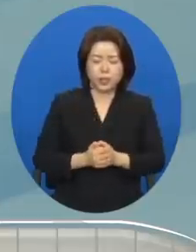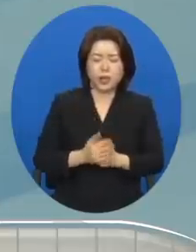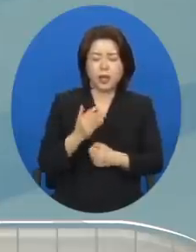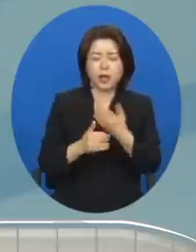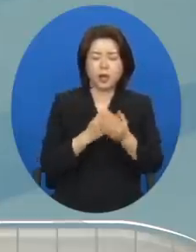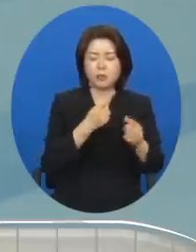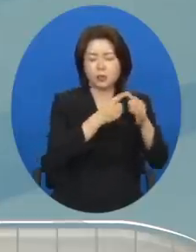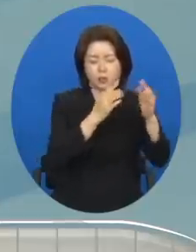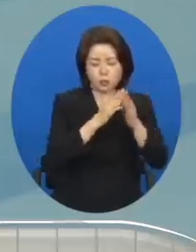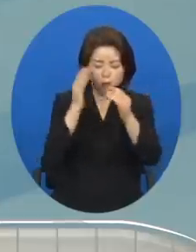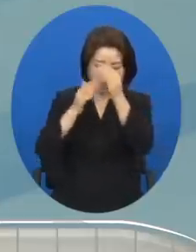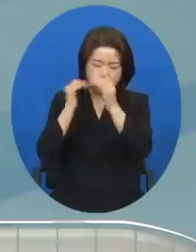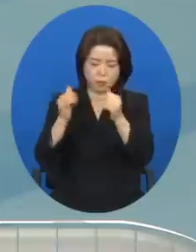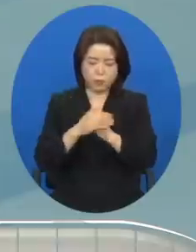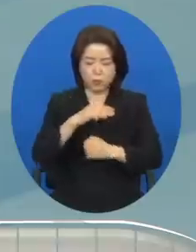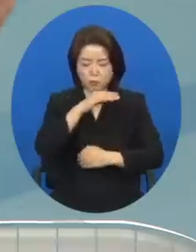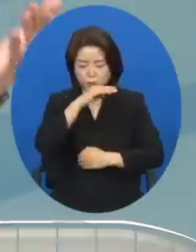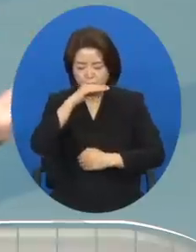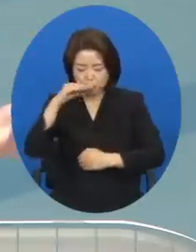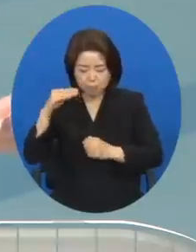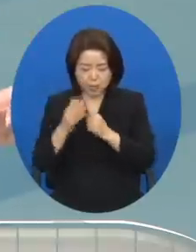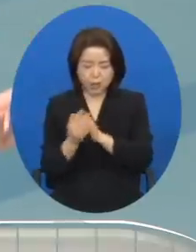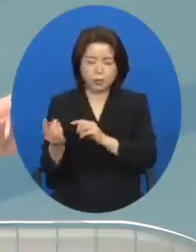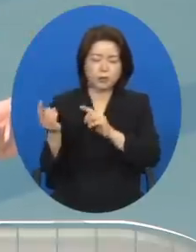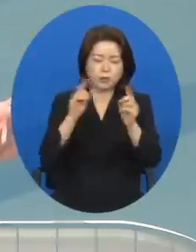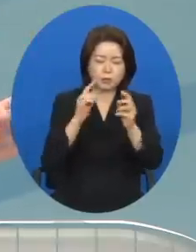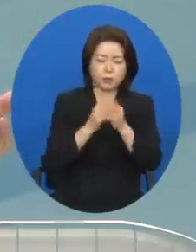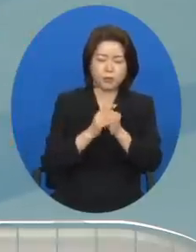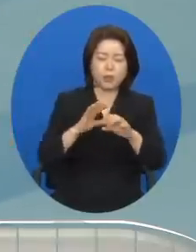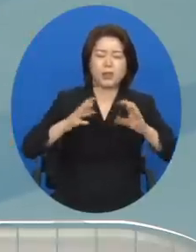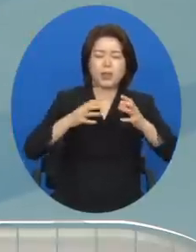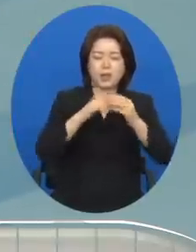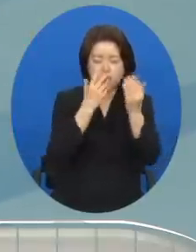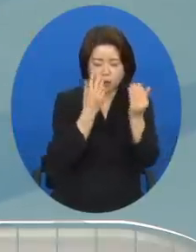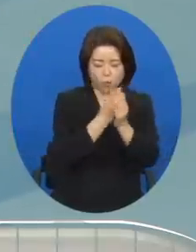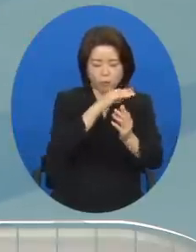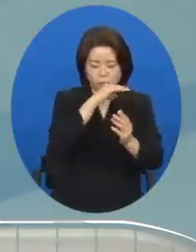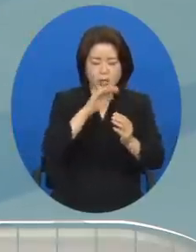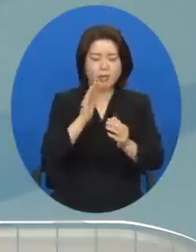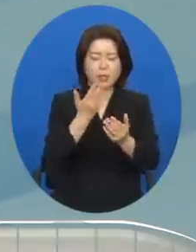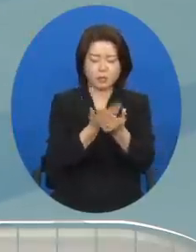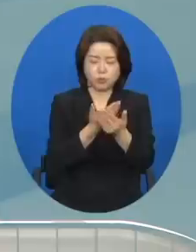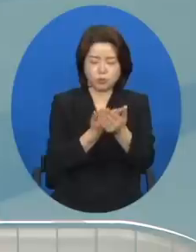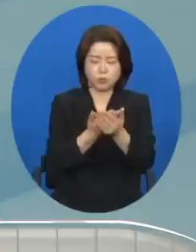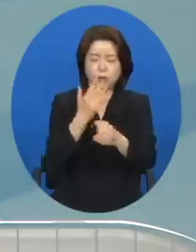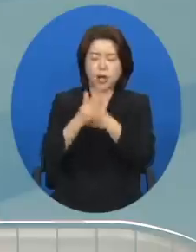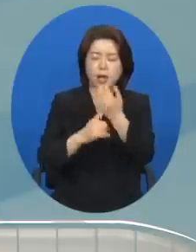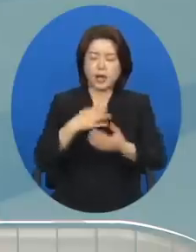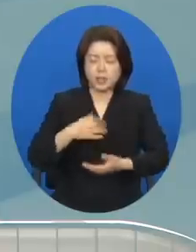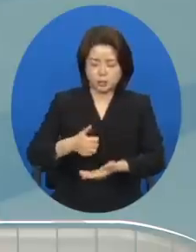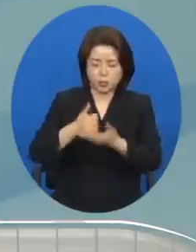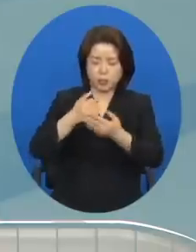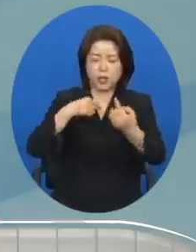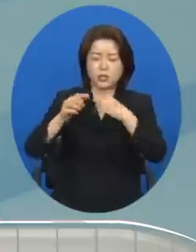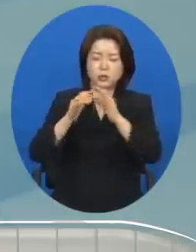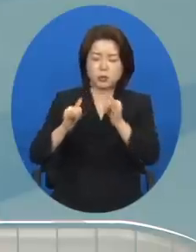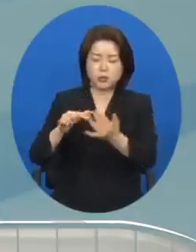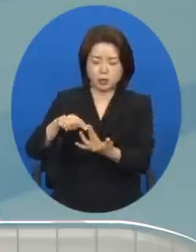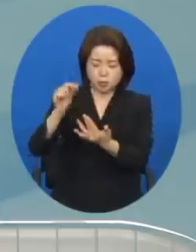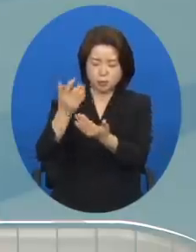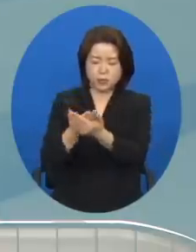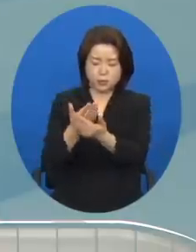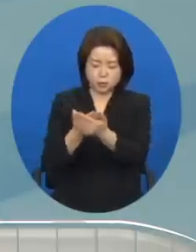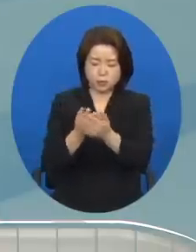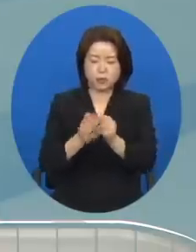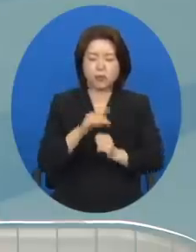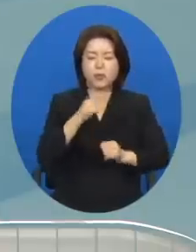교회와 성도들이 바로 섬으로 나라가 온전하게 되고 하나님을 경외하는 지도자들이 세워지고